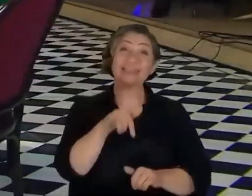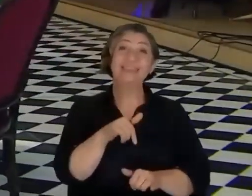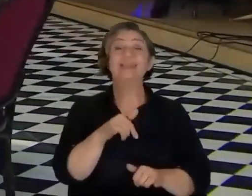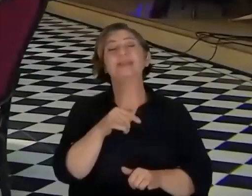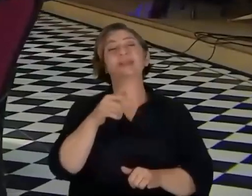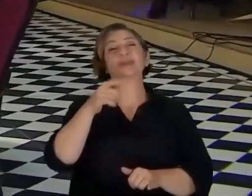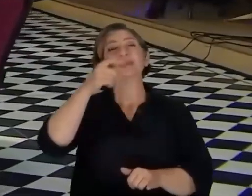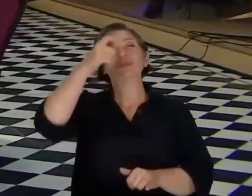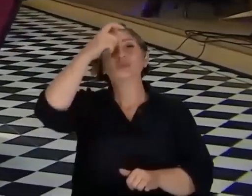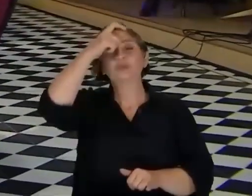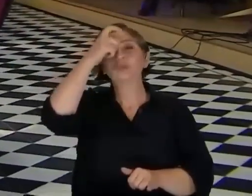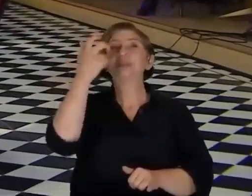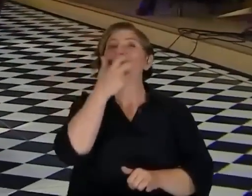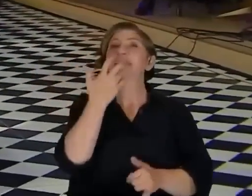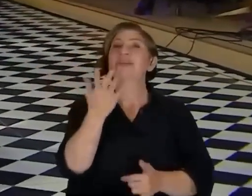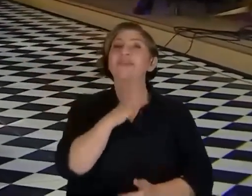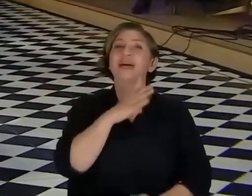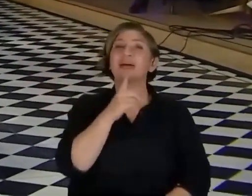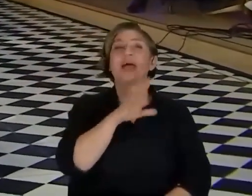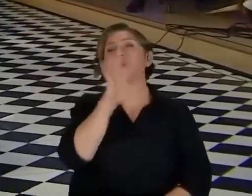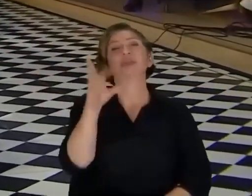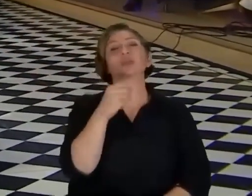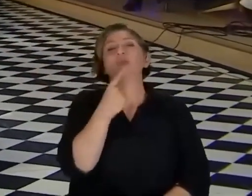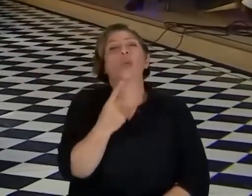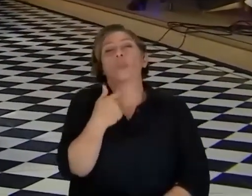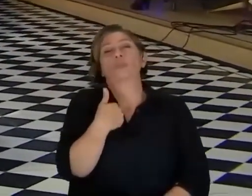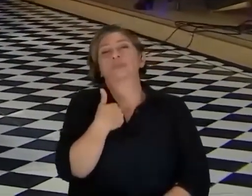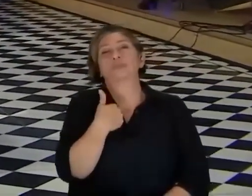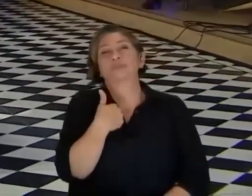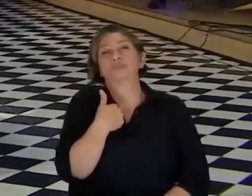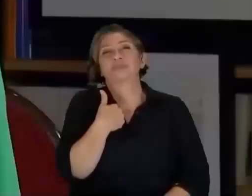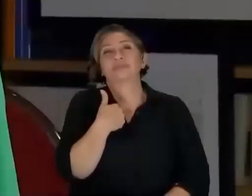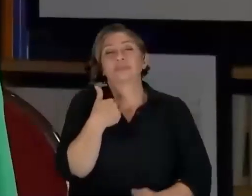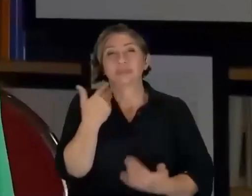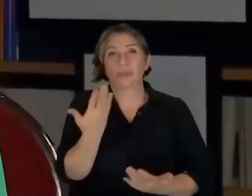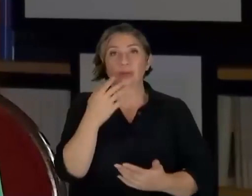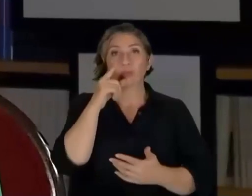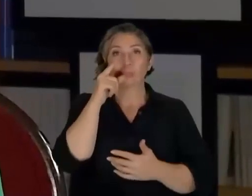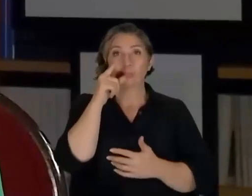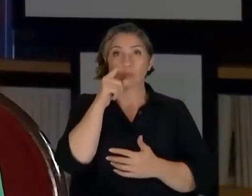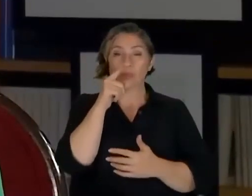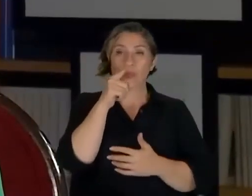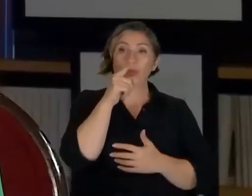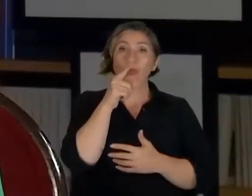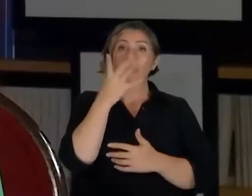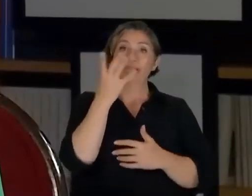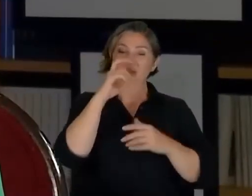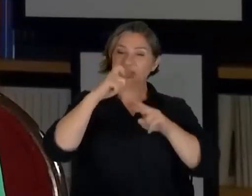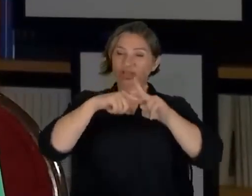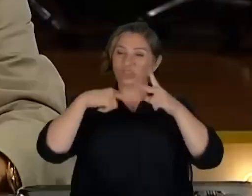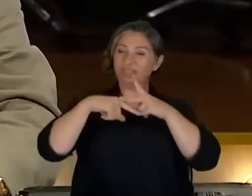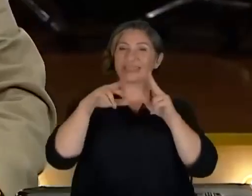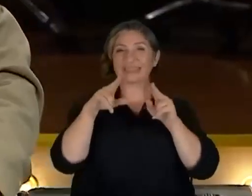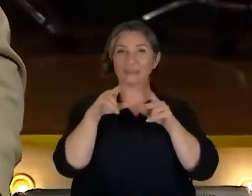Peki, Türkçe ne söylüyorsunuz? Vallahi mesela her şeyi söylüyorum. Ama tabii ki bunu caz